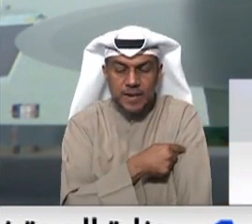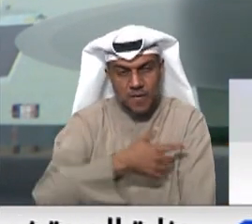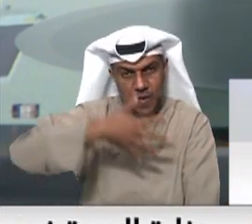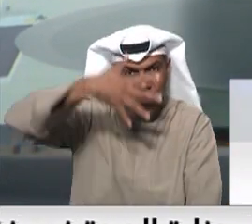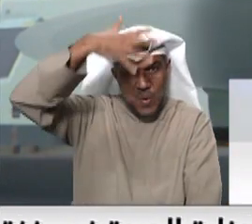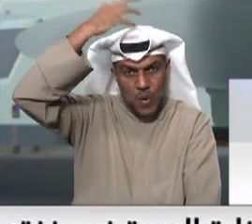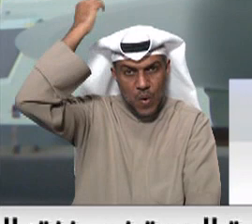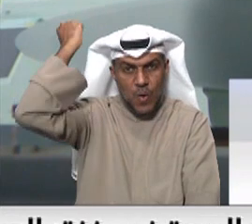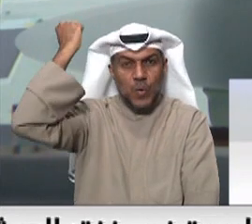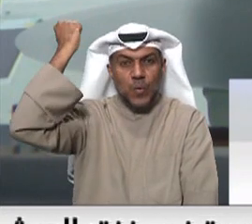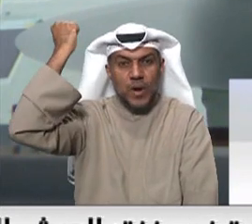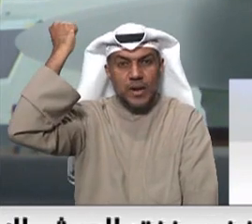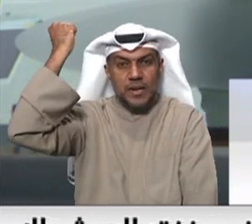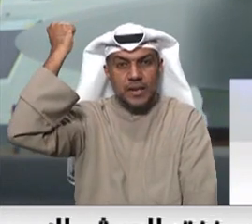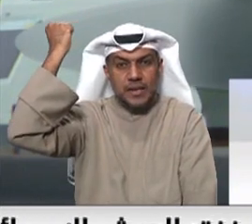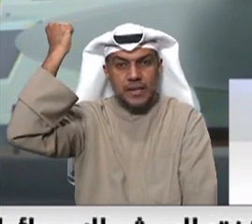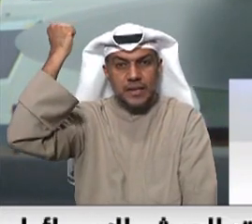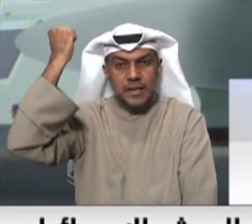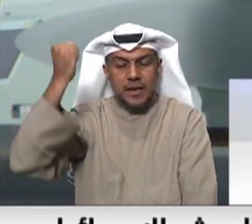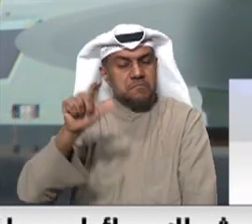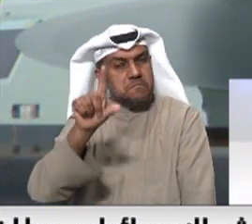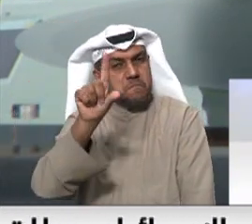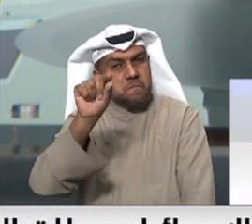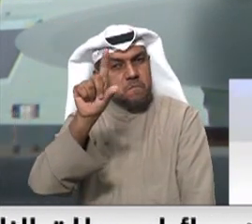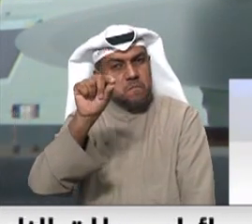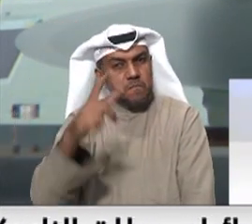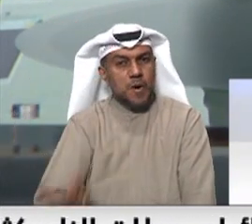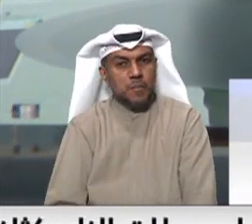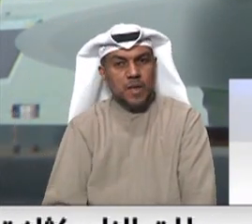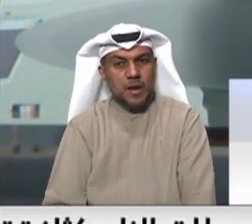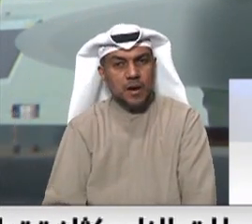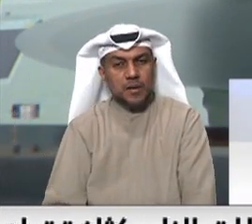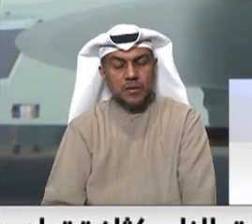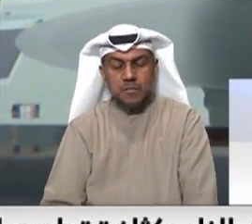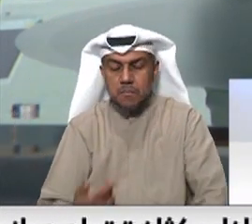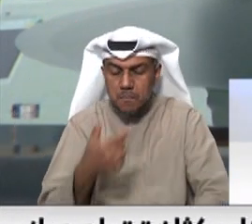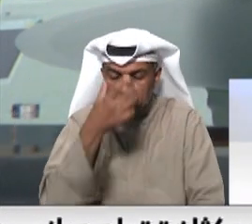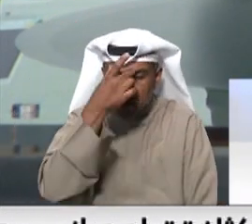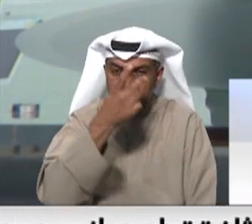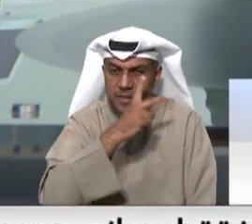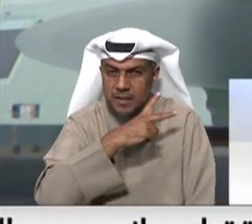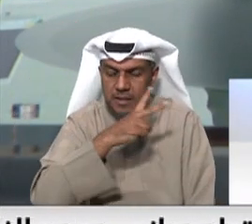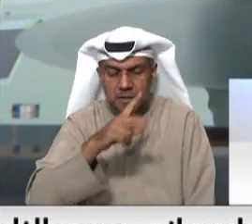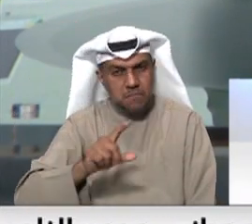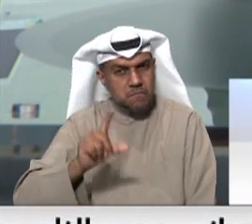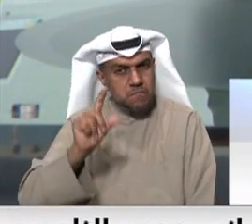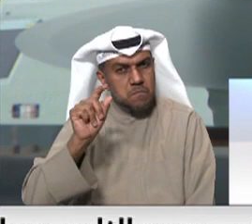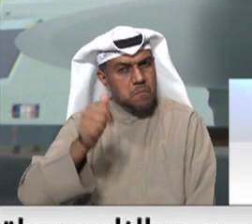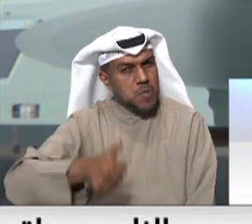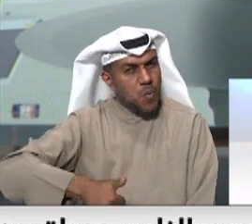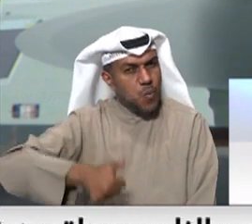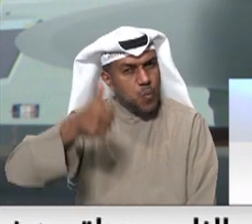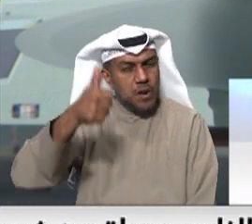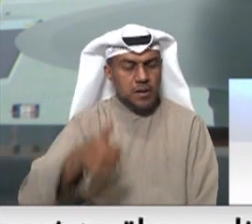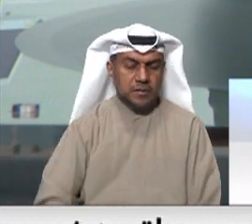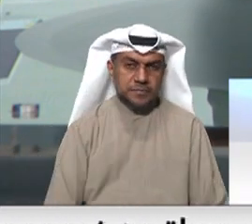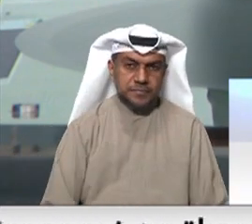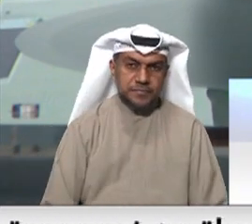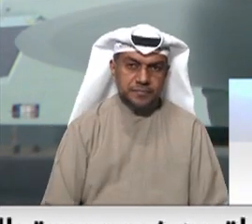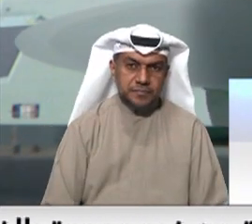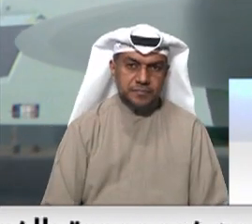طبية متقدمة ومتميزة تلبي احتياجات المرضى على مستوى من الجودة